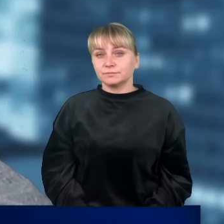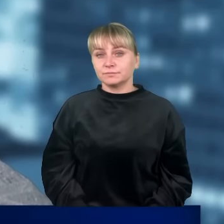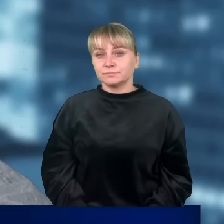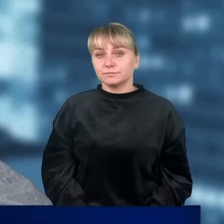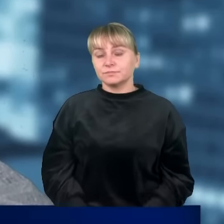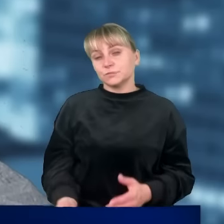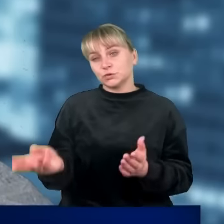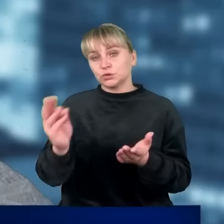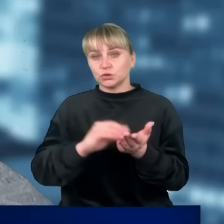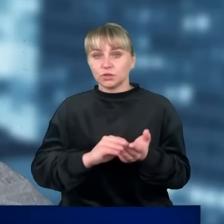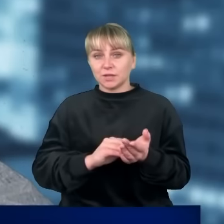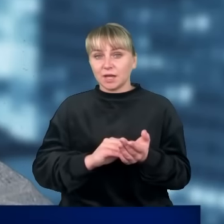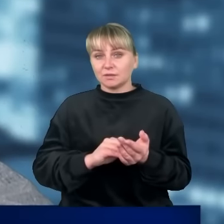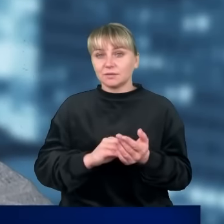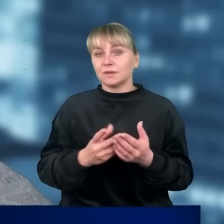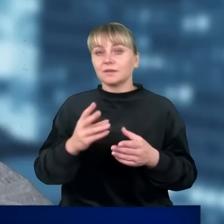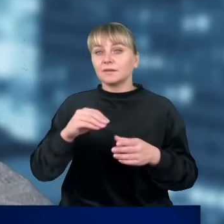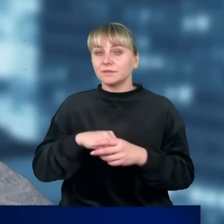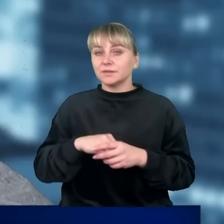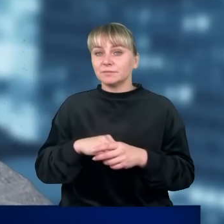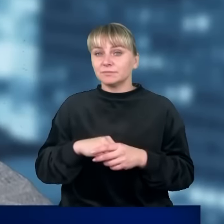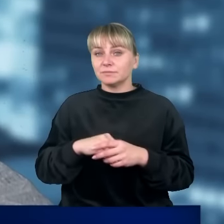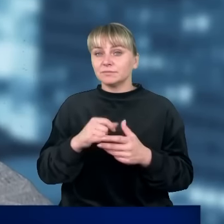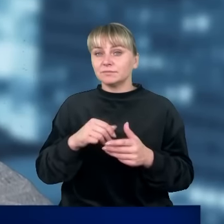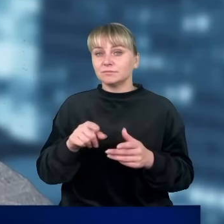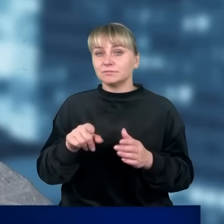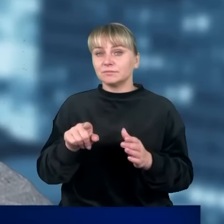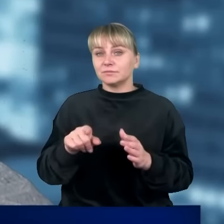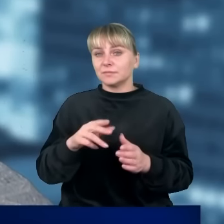dodatek ryczałt na mieszkanie i